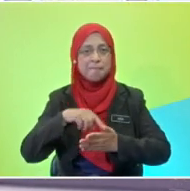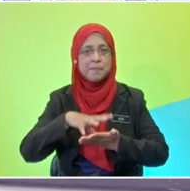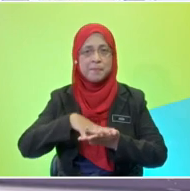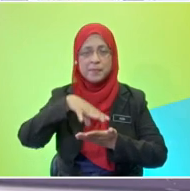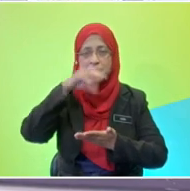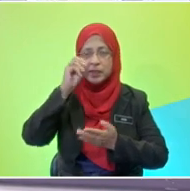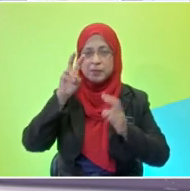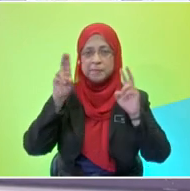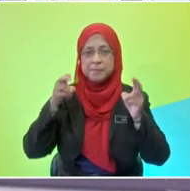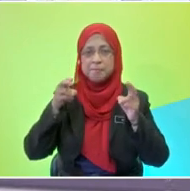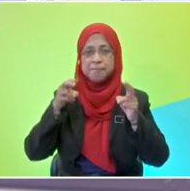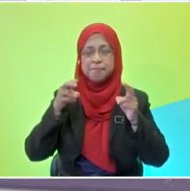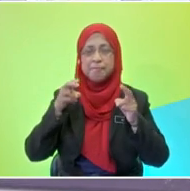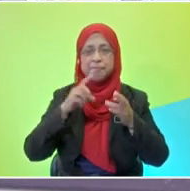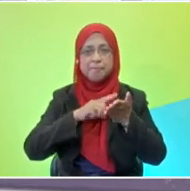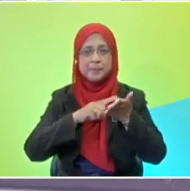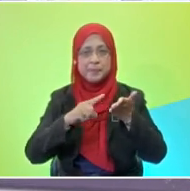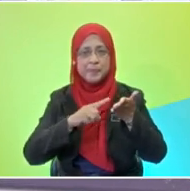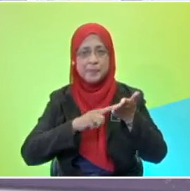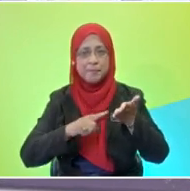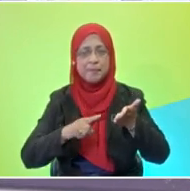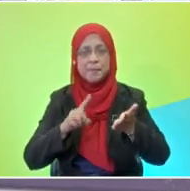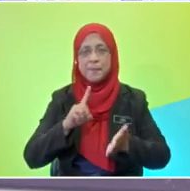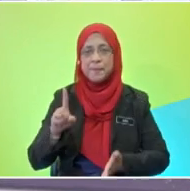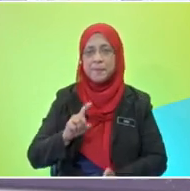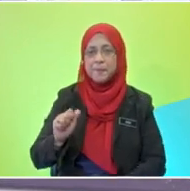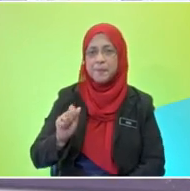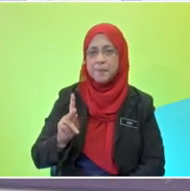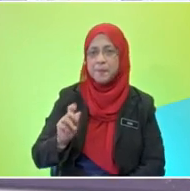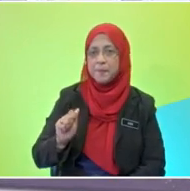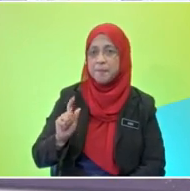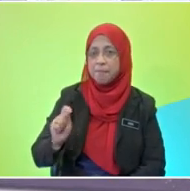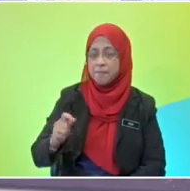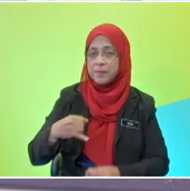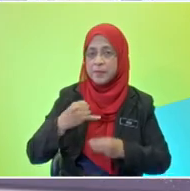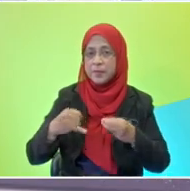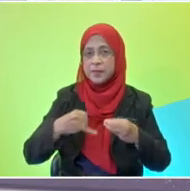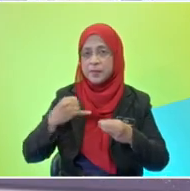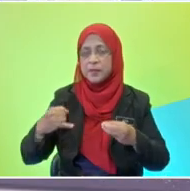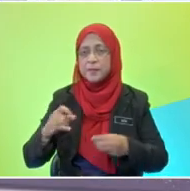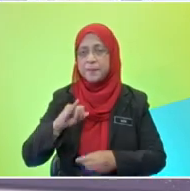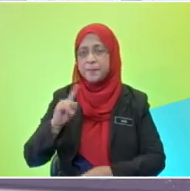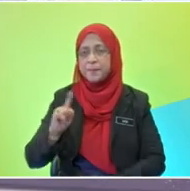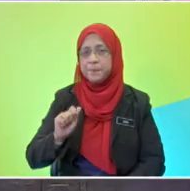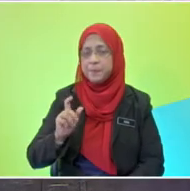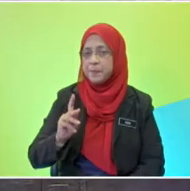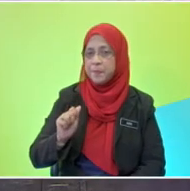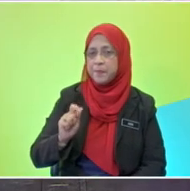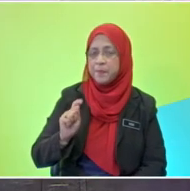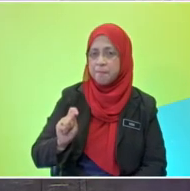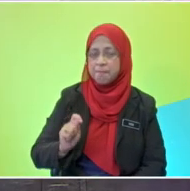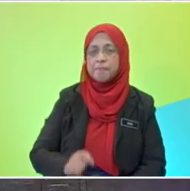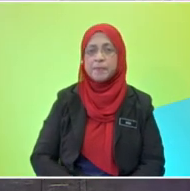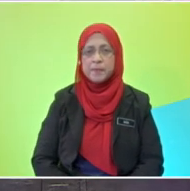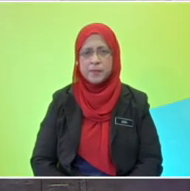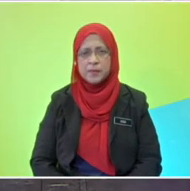Pendidikan Islam tingkat dan 3 dengan topiknya jenis-jenis zakat jadi bersama kita Ustadz Muhammad Nur azan Idris